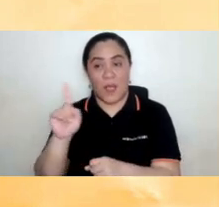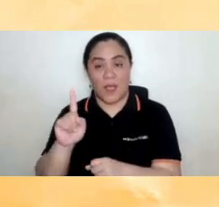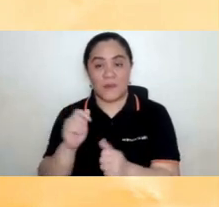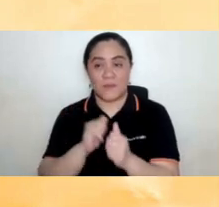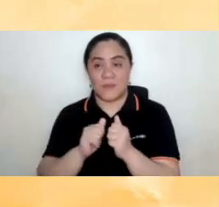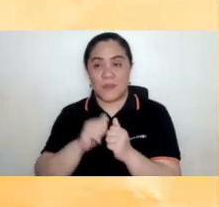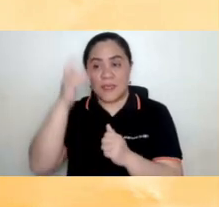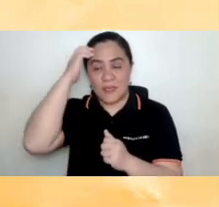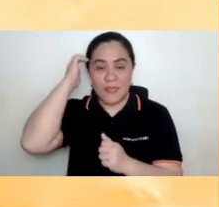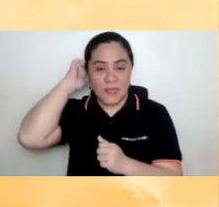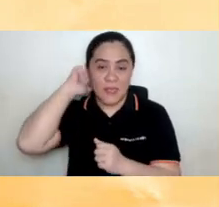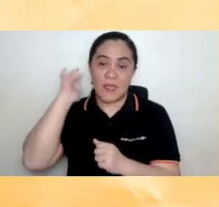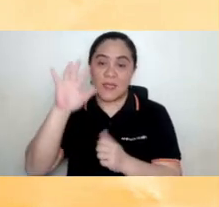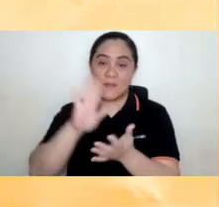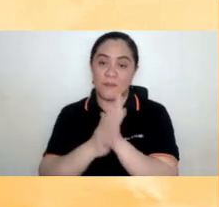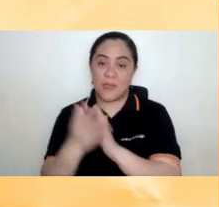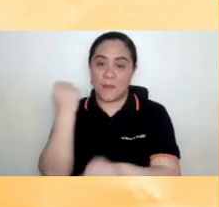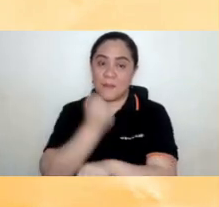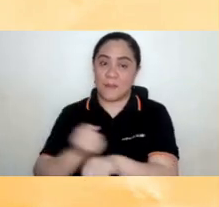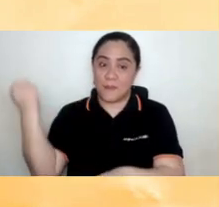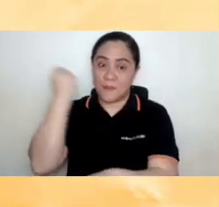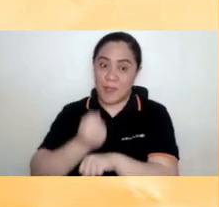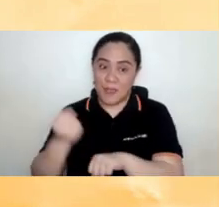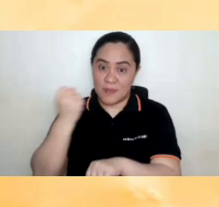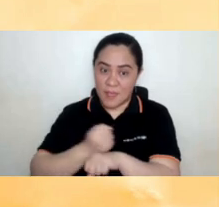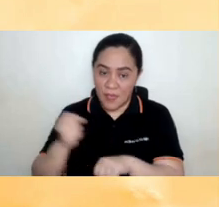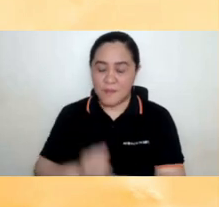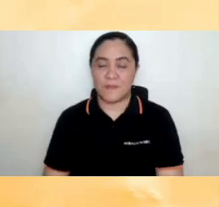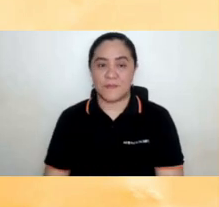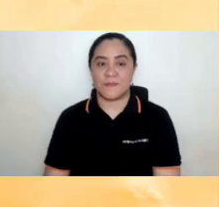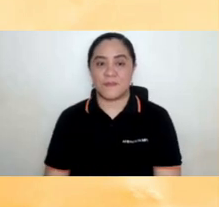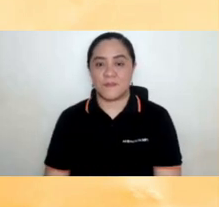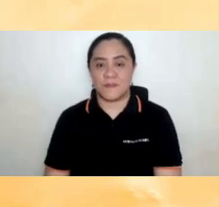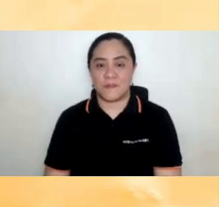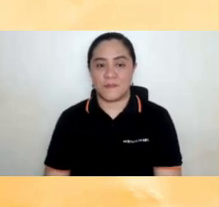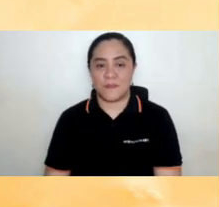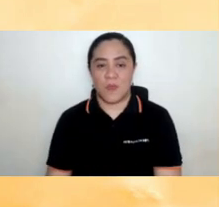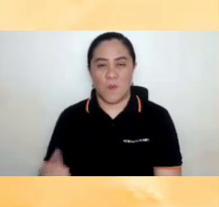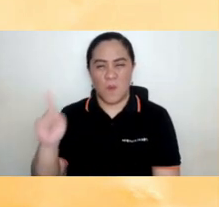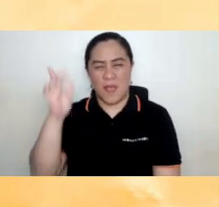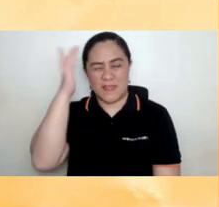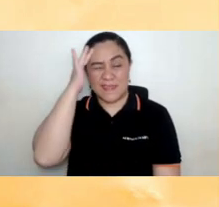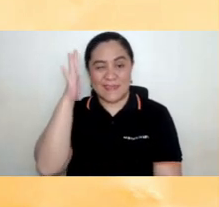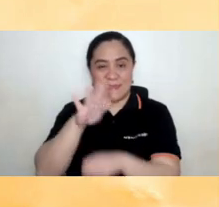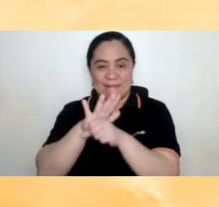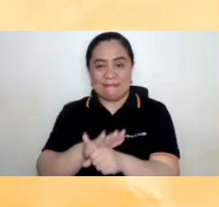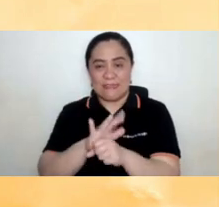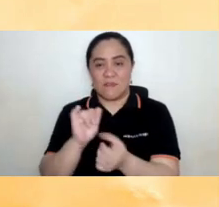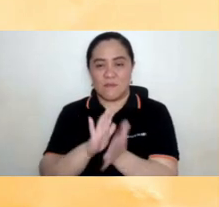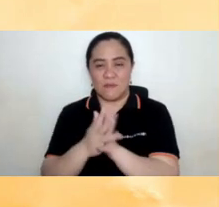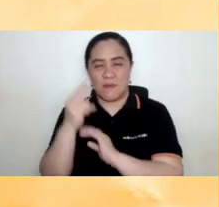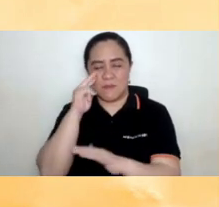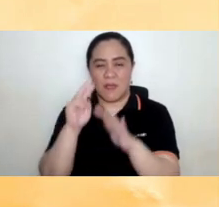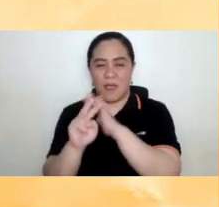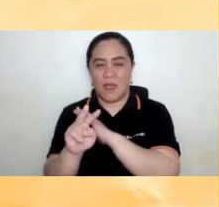ang pagiging matatag sa stress o stress resilience. Ang stress sensitivity ay kakayahan nating matanaw at mainda